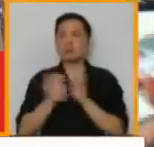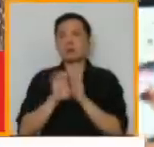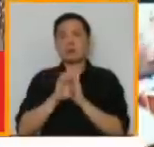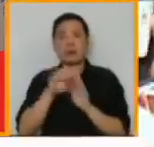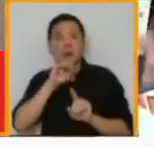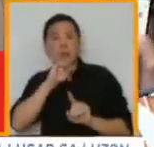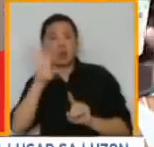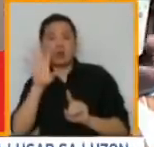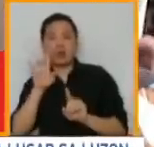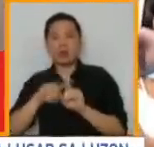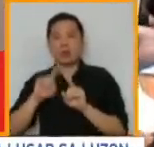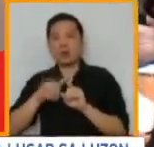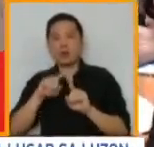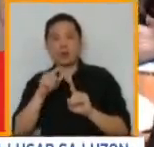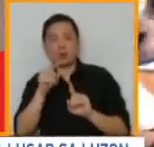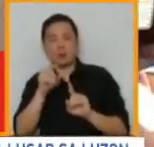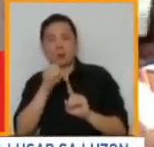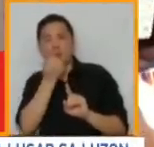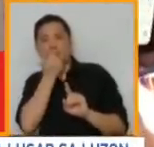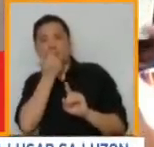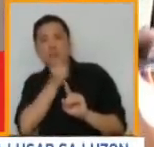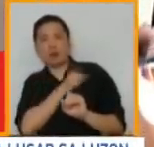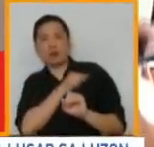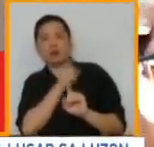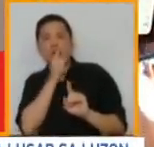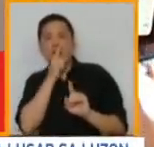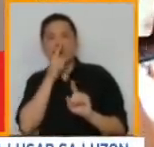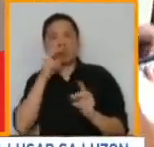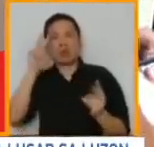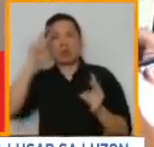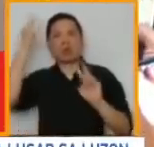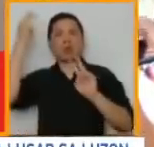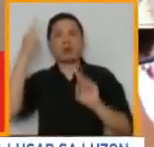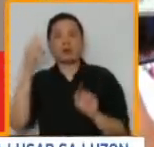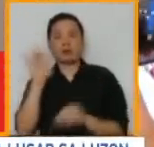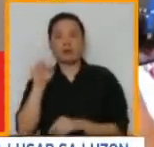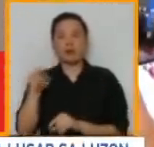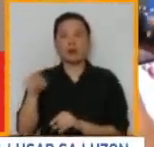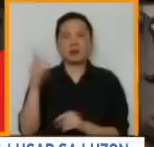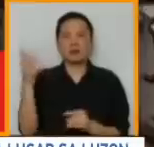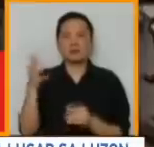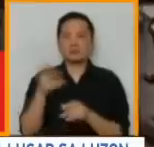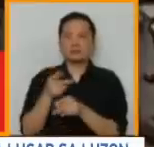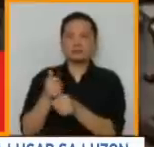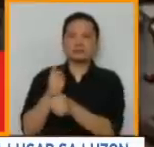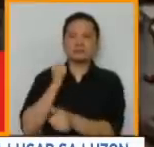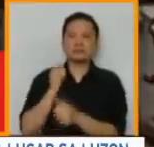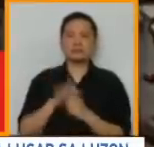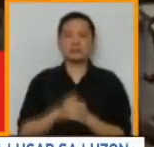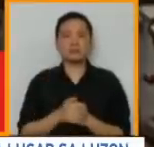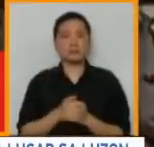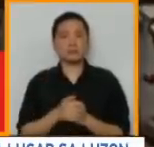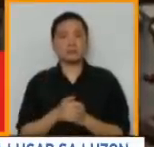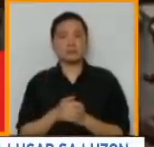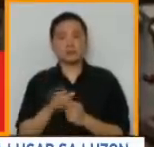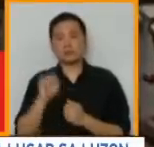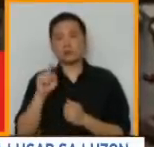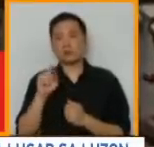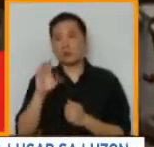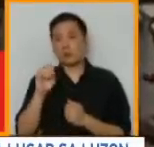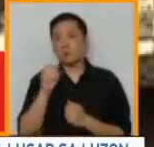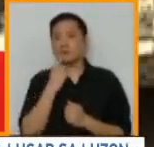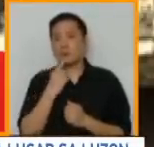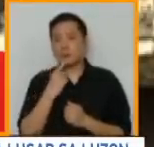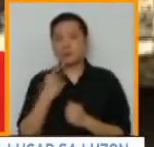paghatol. Sinuportahan din ni Lacson ang suhestyon ng katandem niyang si Senate President Tito Soto na ikulong ang mga drug lords sa isang supermax